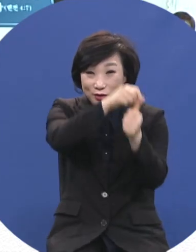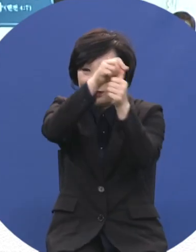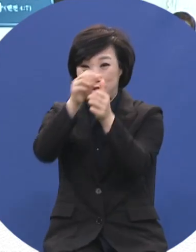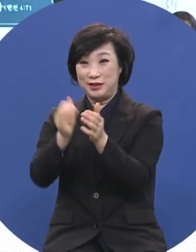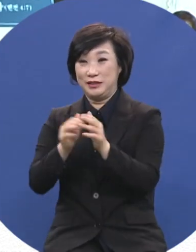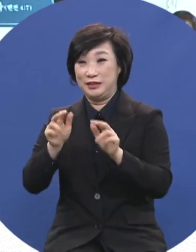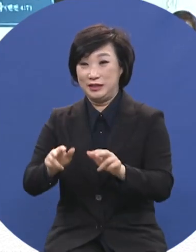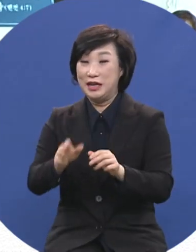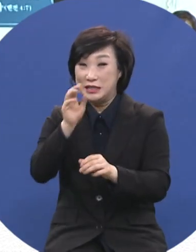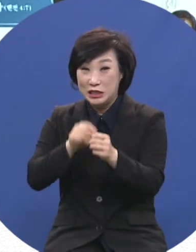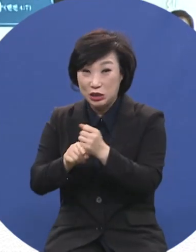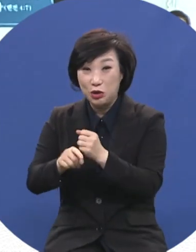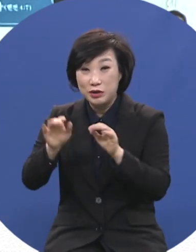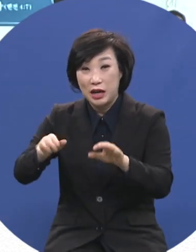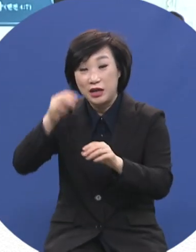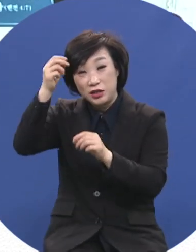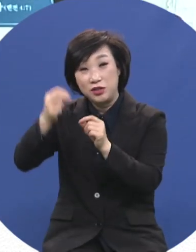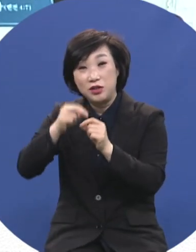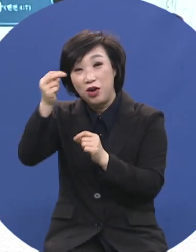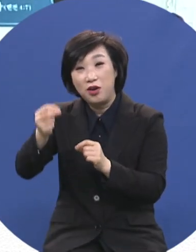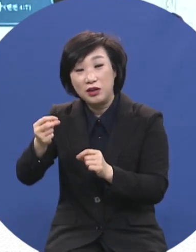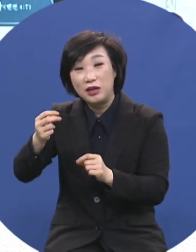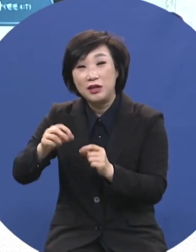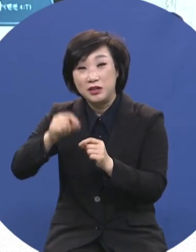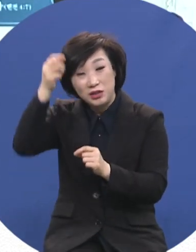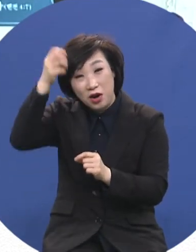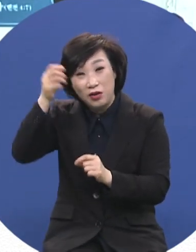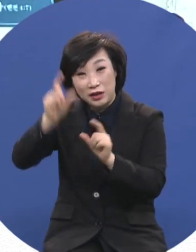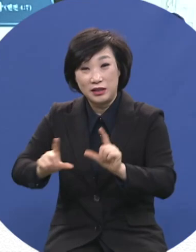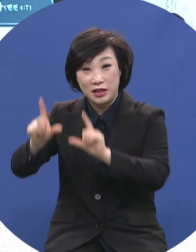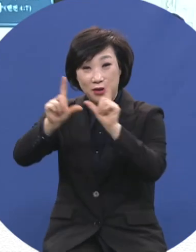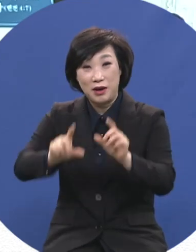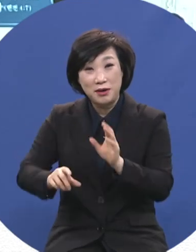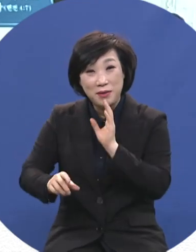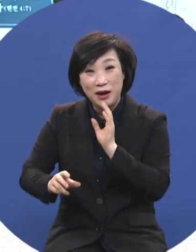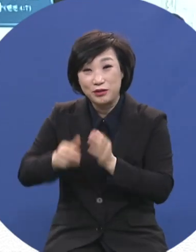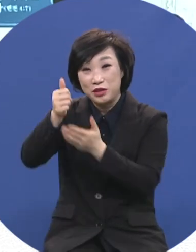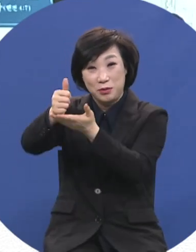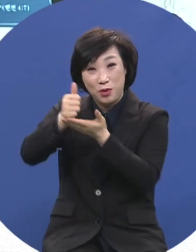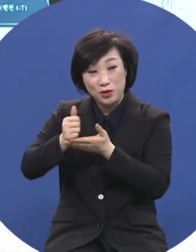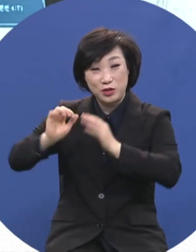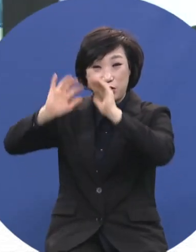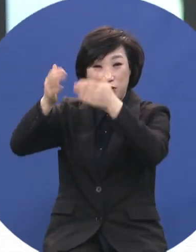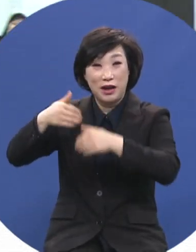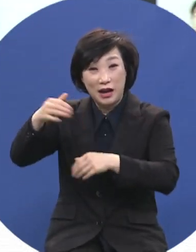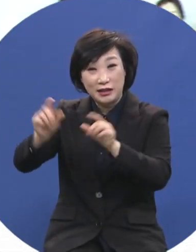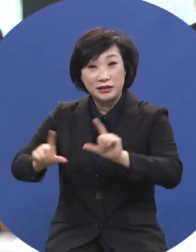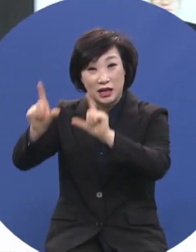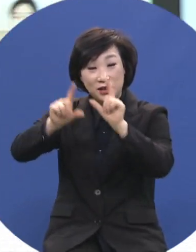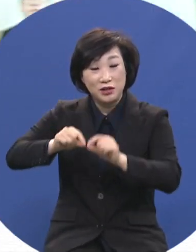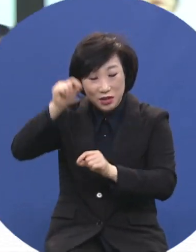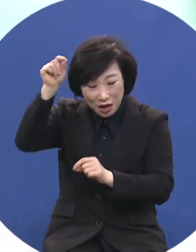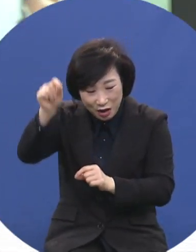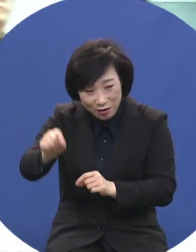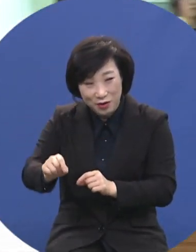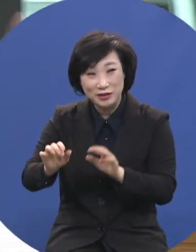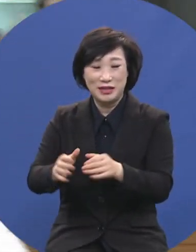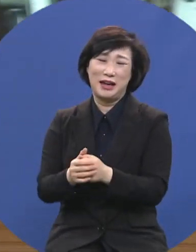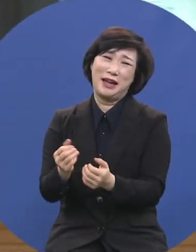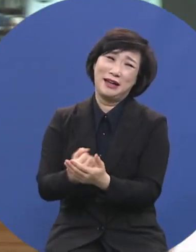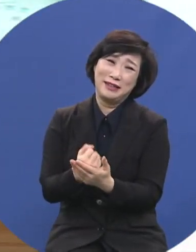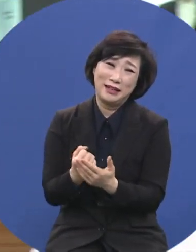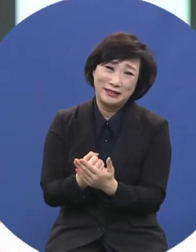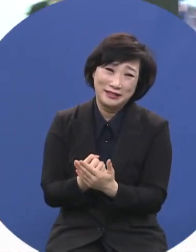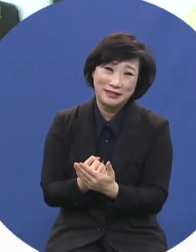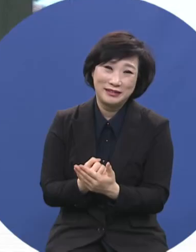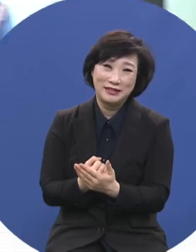건져내서 진리로 영적 생활에서 영적으로 주님 붙들고 천국 가서 영원히 살게 하시는